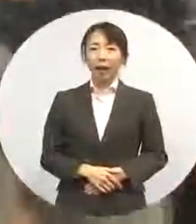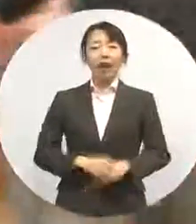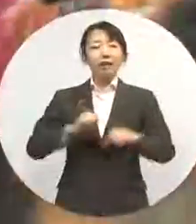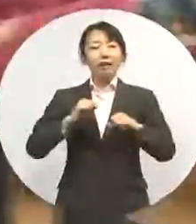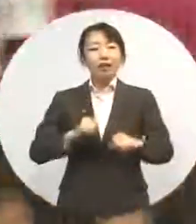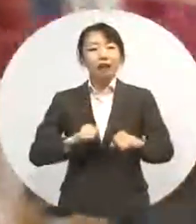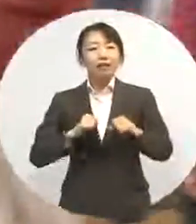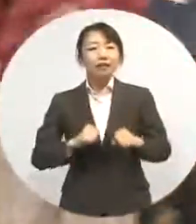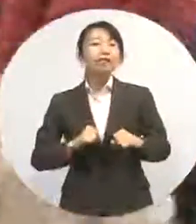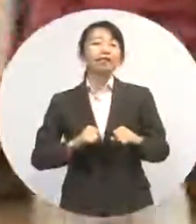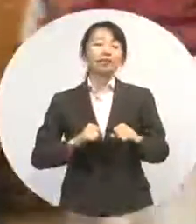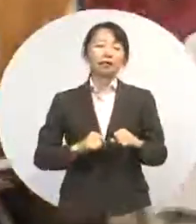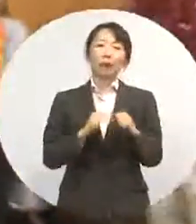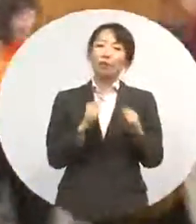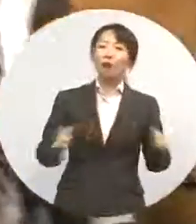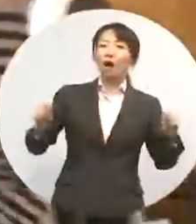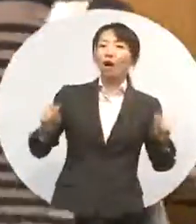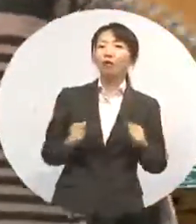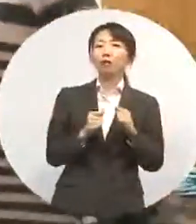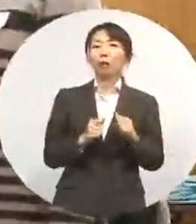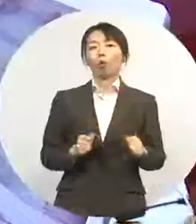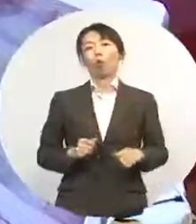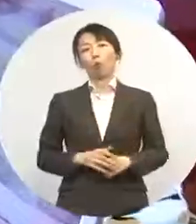元気いっぱい体を動かし、